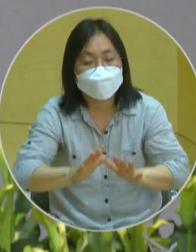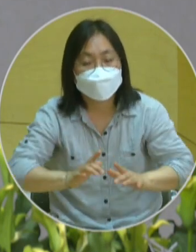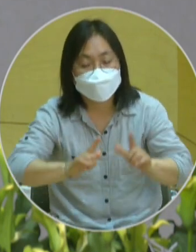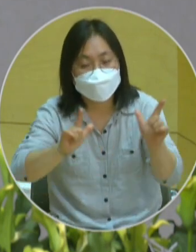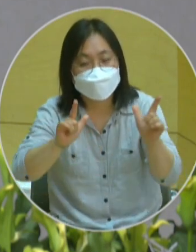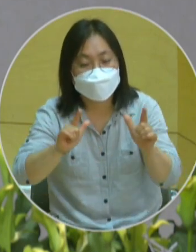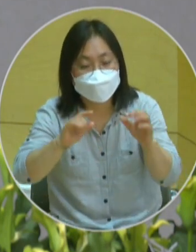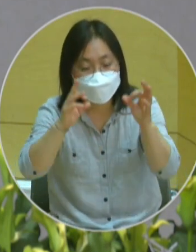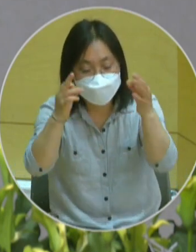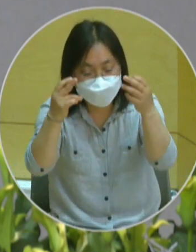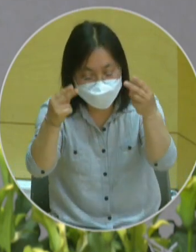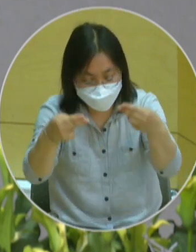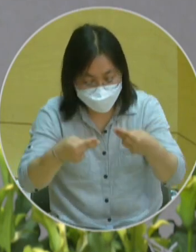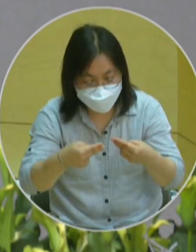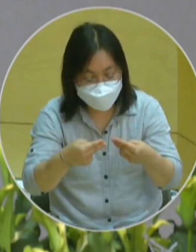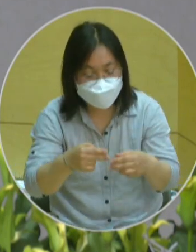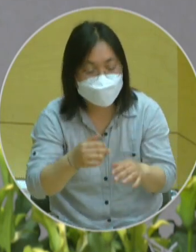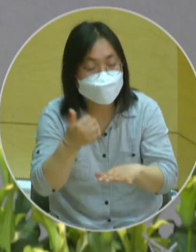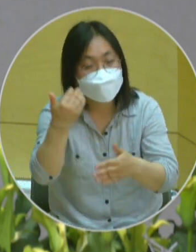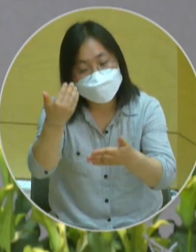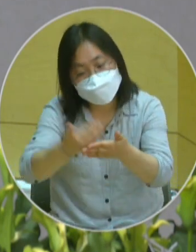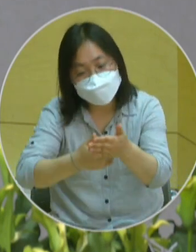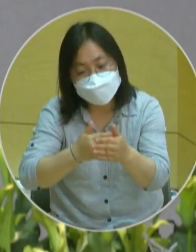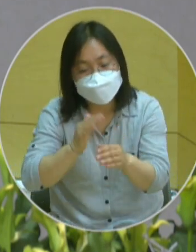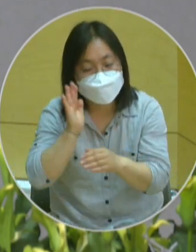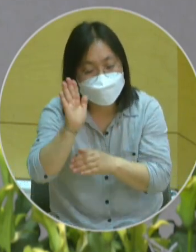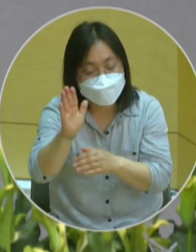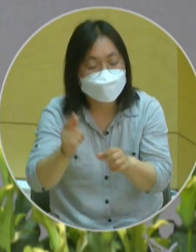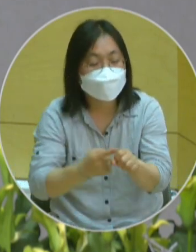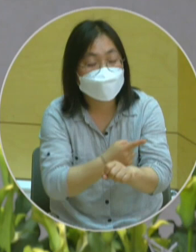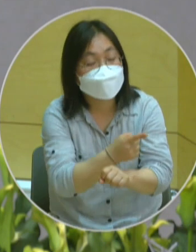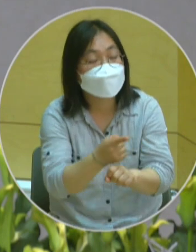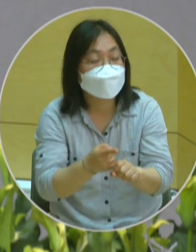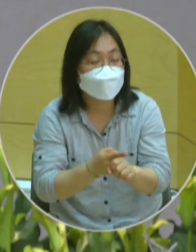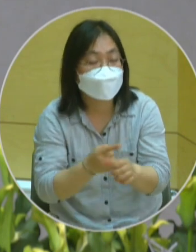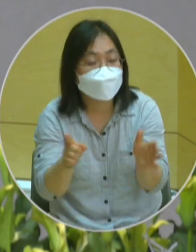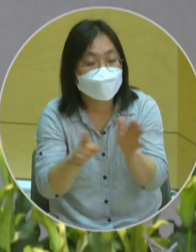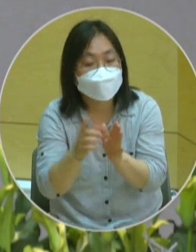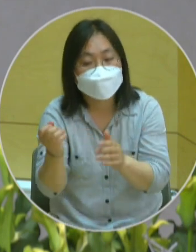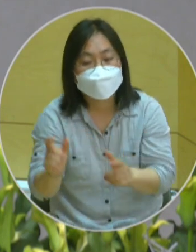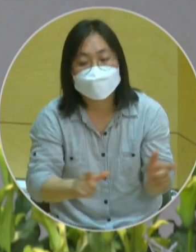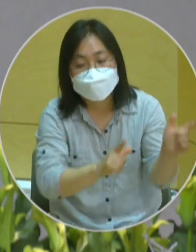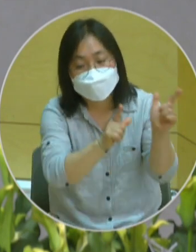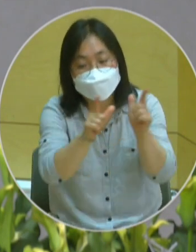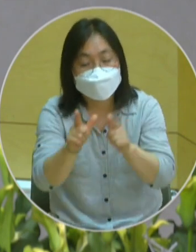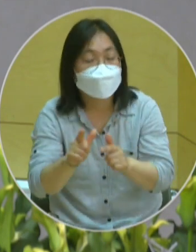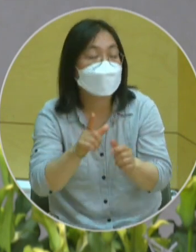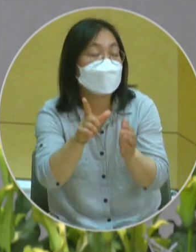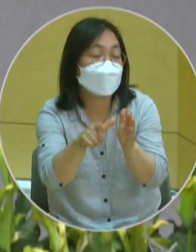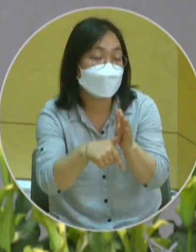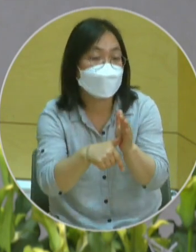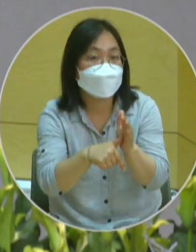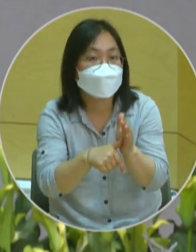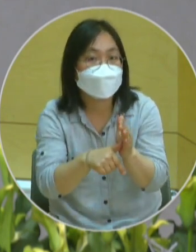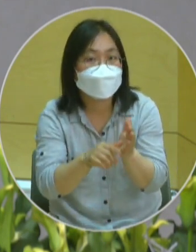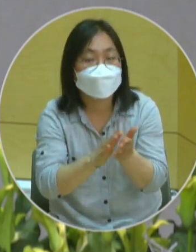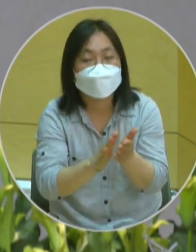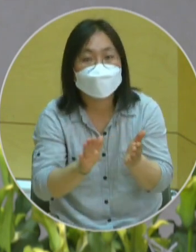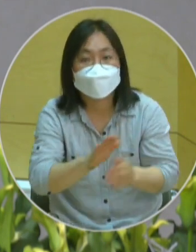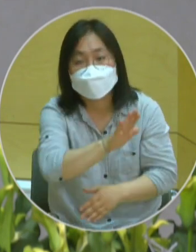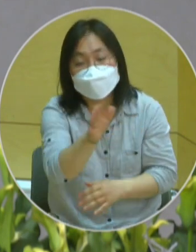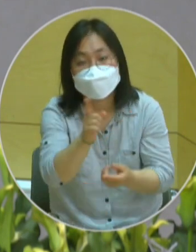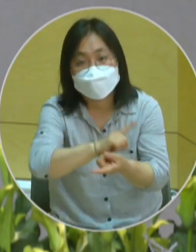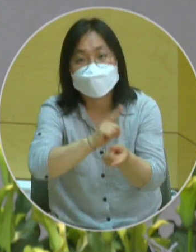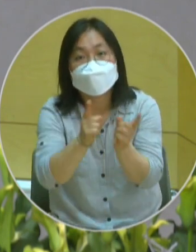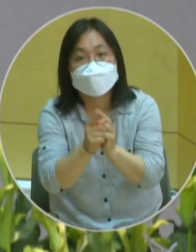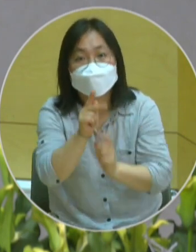해를 또 돌아보고 남은 또 반년을 살아가는 믿음의 어떤 계기가 되는 그런 시기를 정해서 우리가 서로가 하고